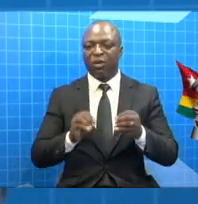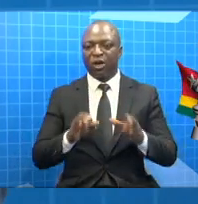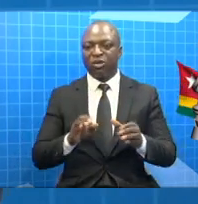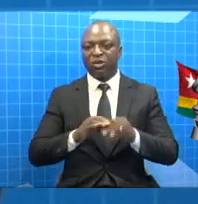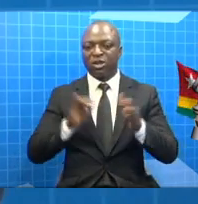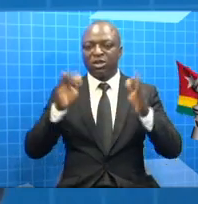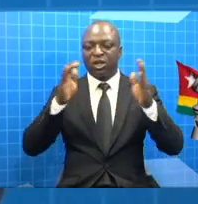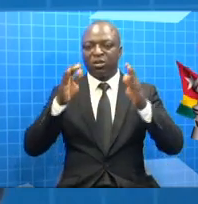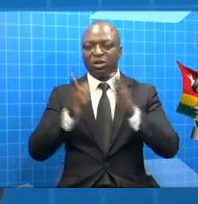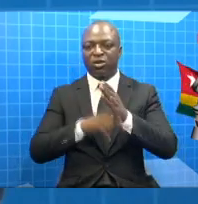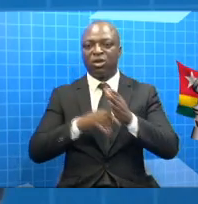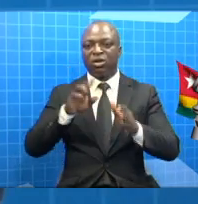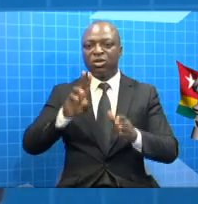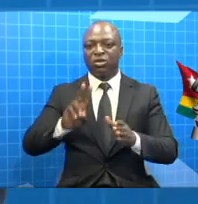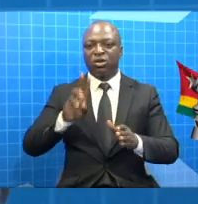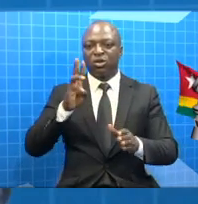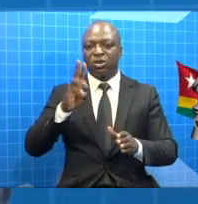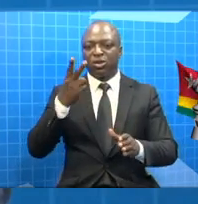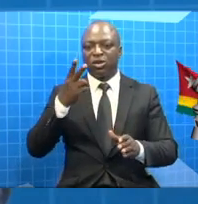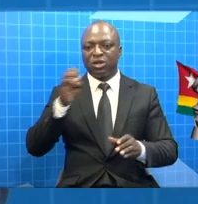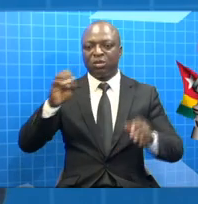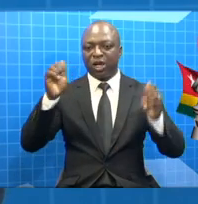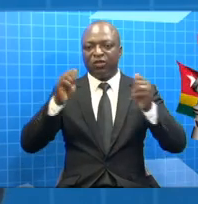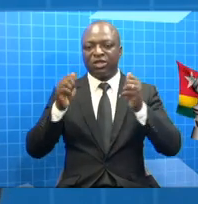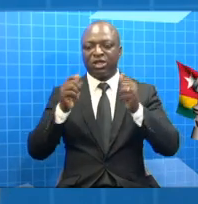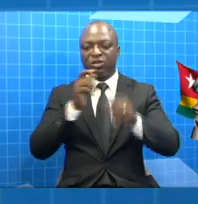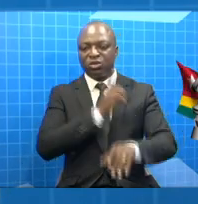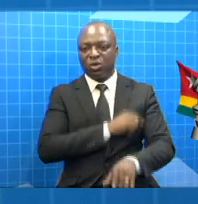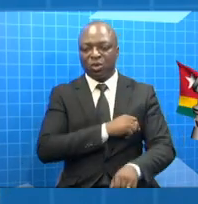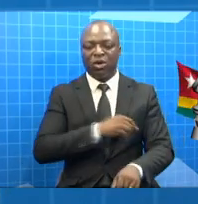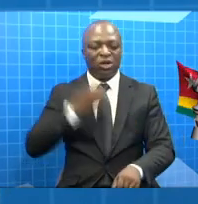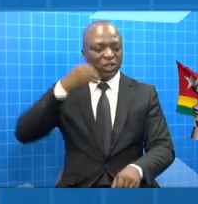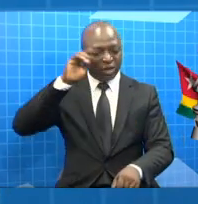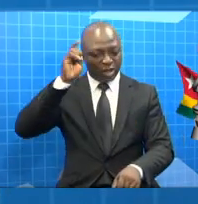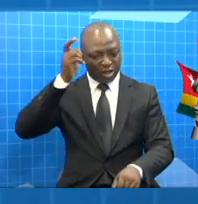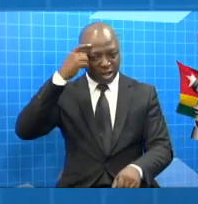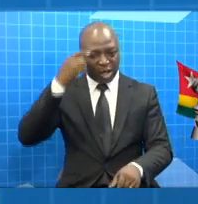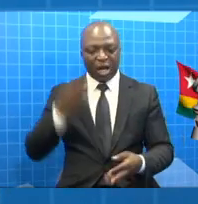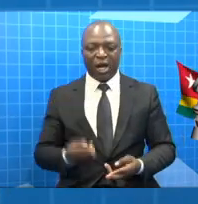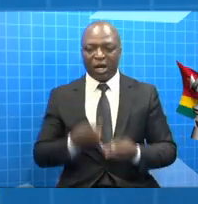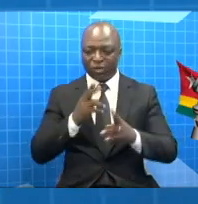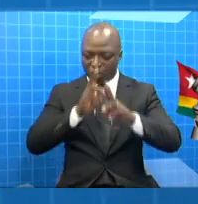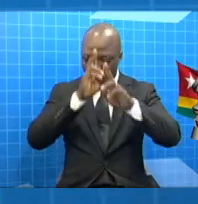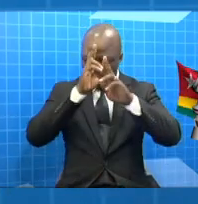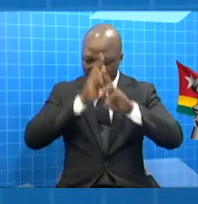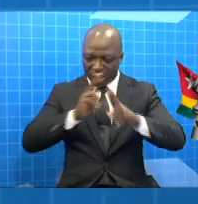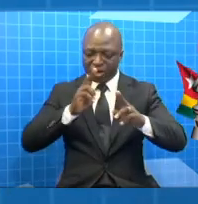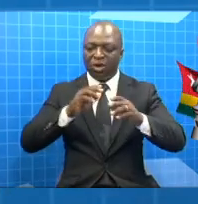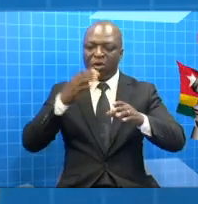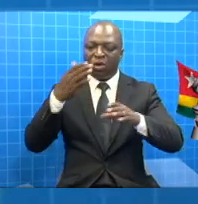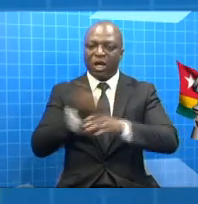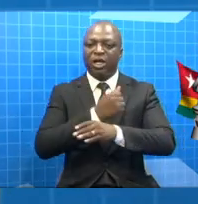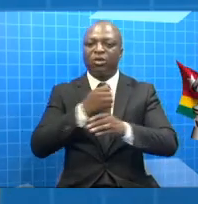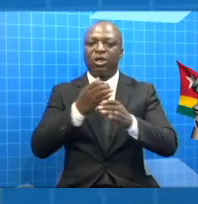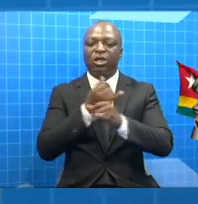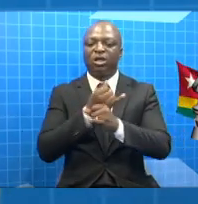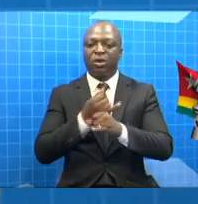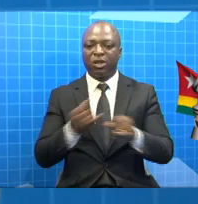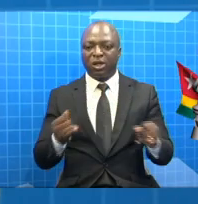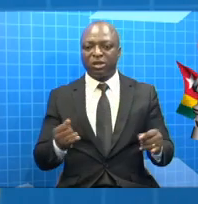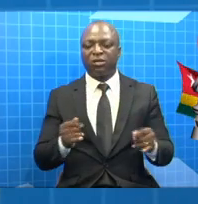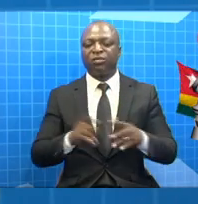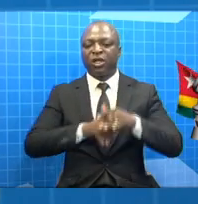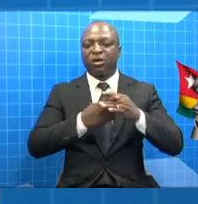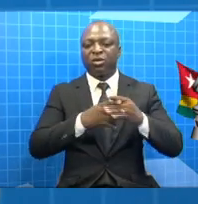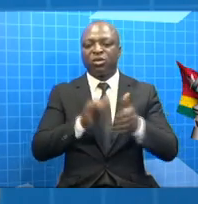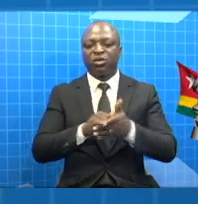la célébration du 62e anniversaire du Togo, le chef de l'État a rendu hommage aux héros de l'indépendance à l'entame